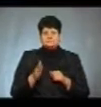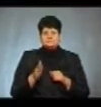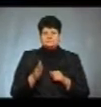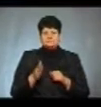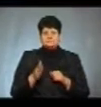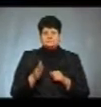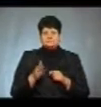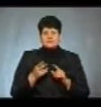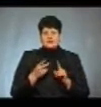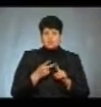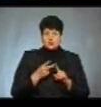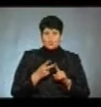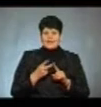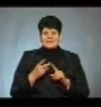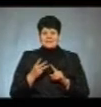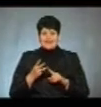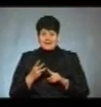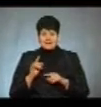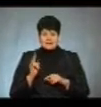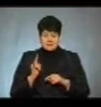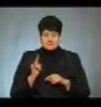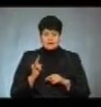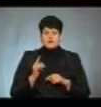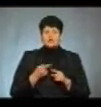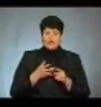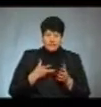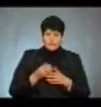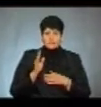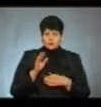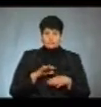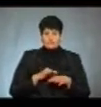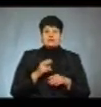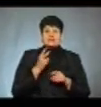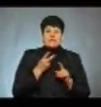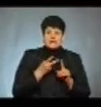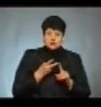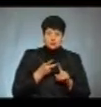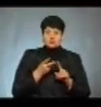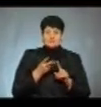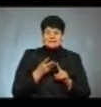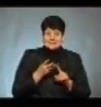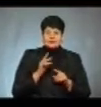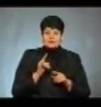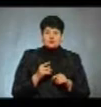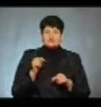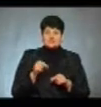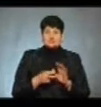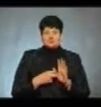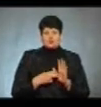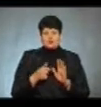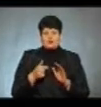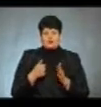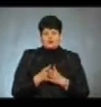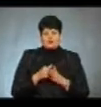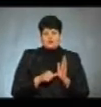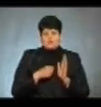це друга і третя дитина, то виплата буде проводитись на другу і третю дитину 1700 гривень до 6-річного